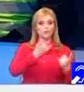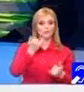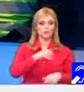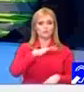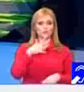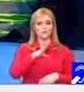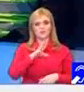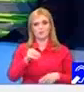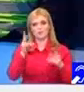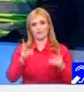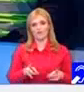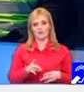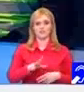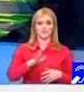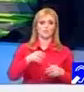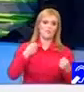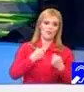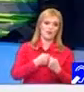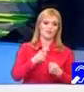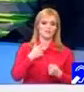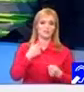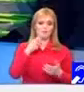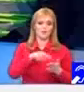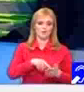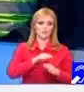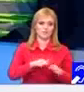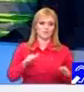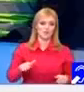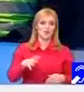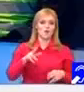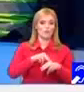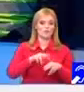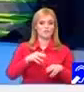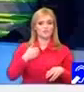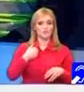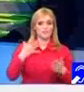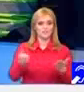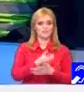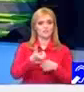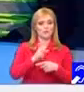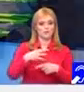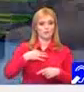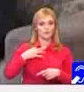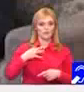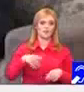rutiere în care sunt implicați copiii. Polițiștii își mai propun să găsească voluntari care să se implice în acest proiect.